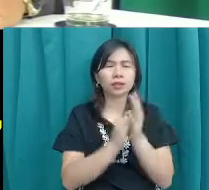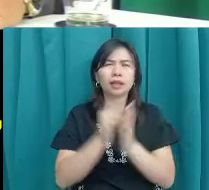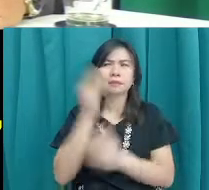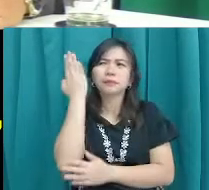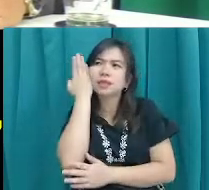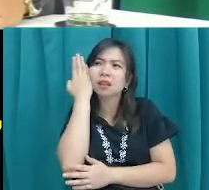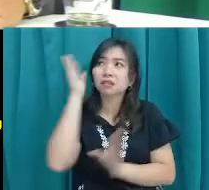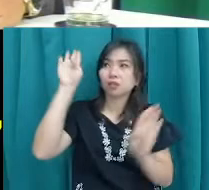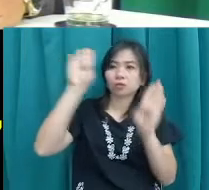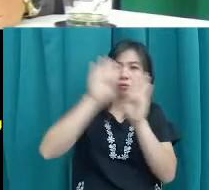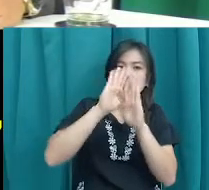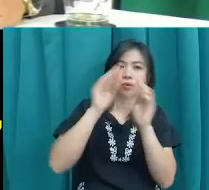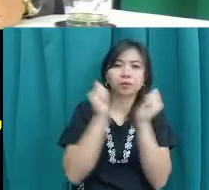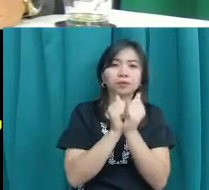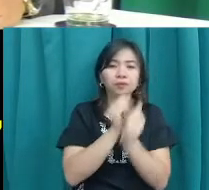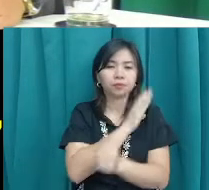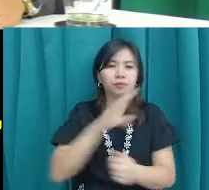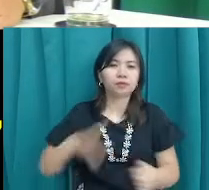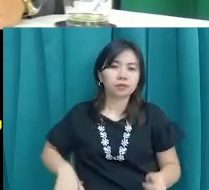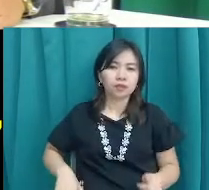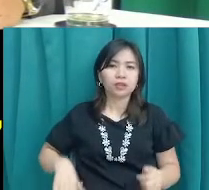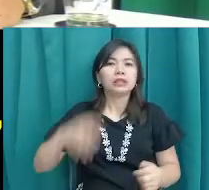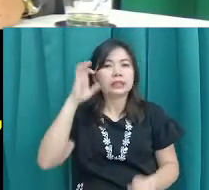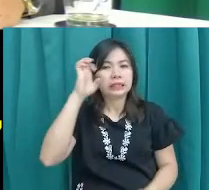Kristo, nagkakalulo.